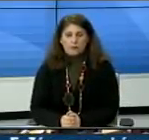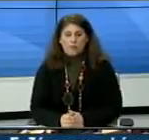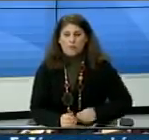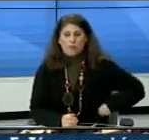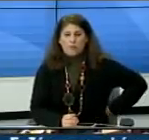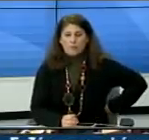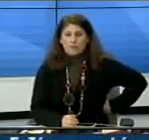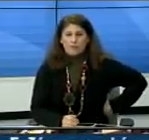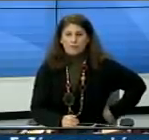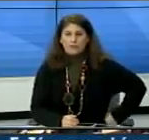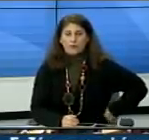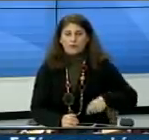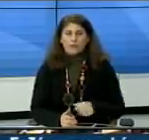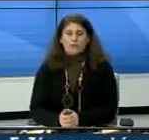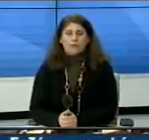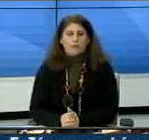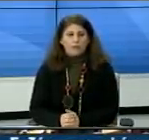Μουσική